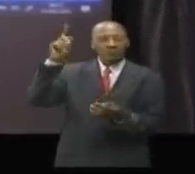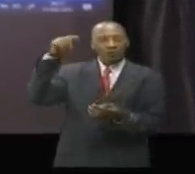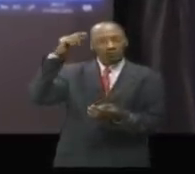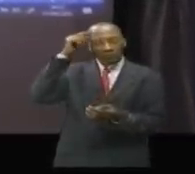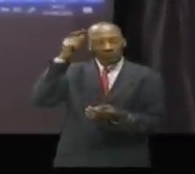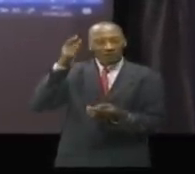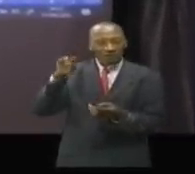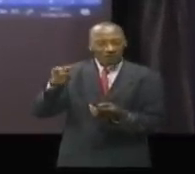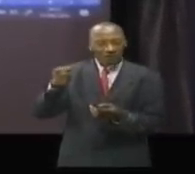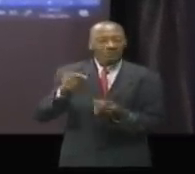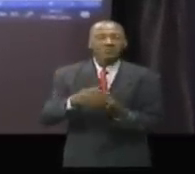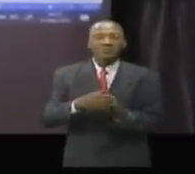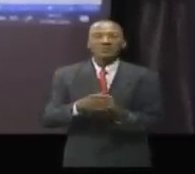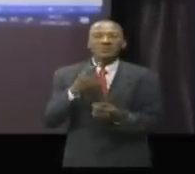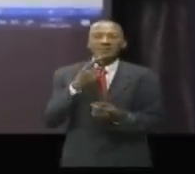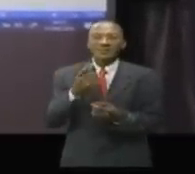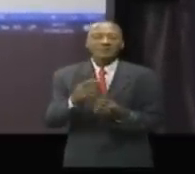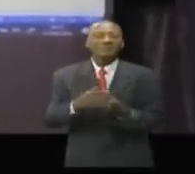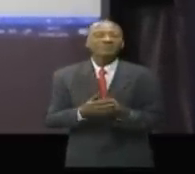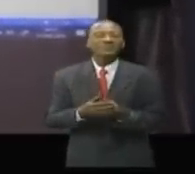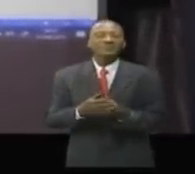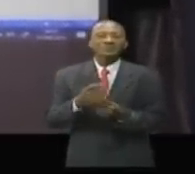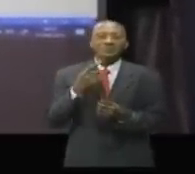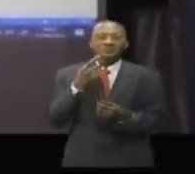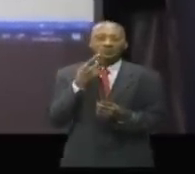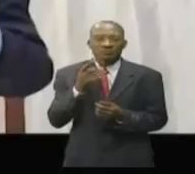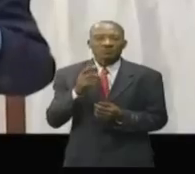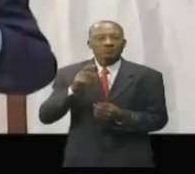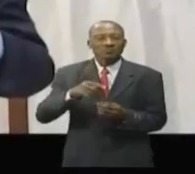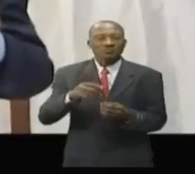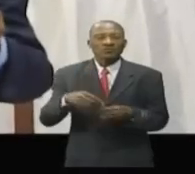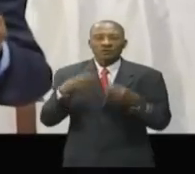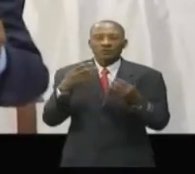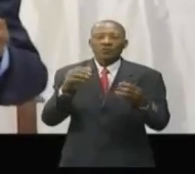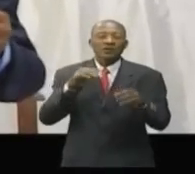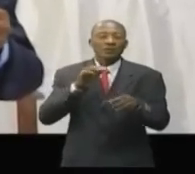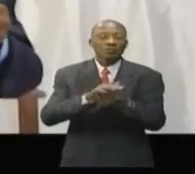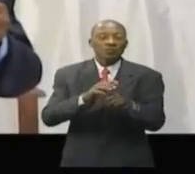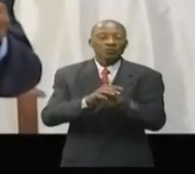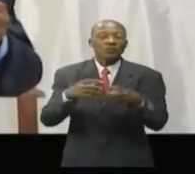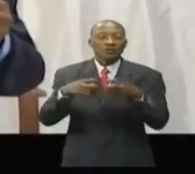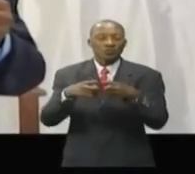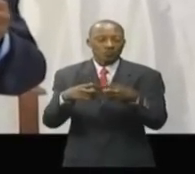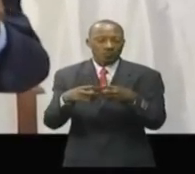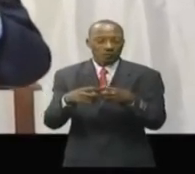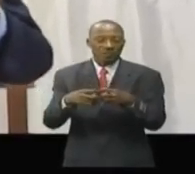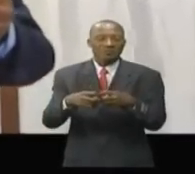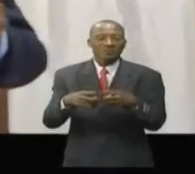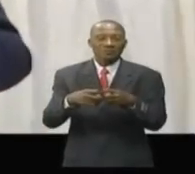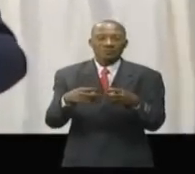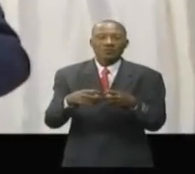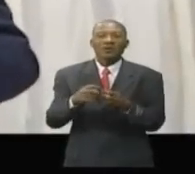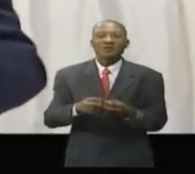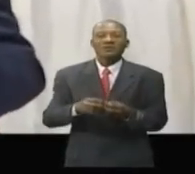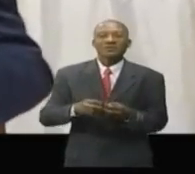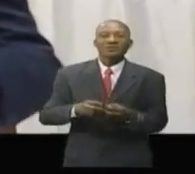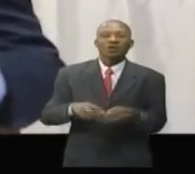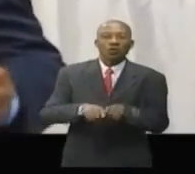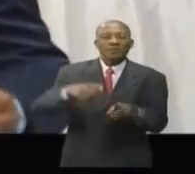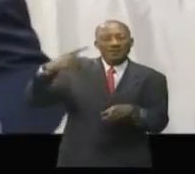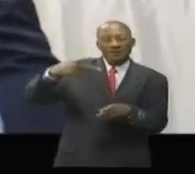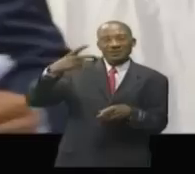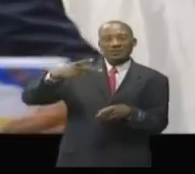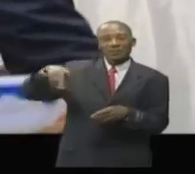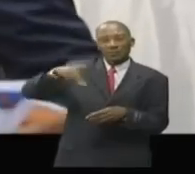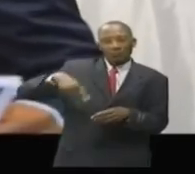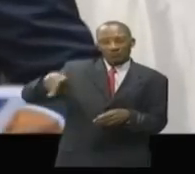il existe une politique de l'énergie électrique pour la province qui est la deuxième province la mieux électrifiée du pays